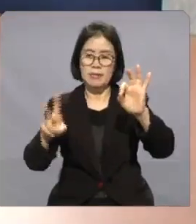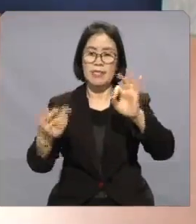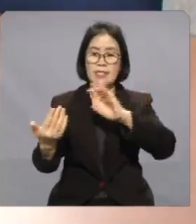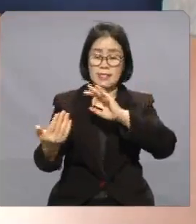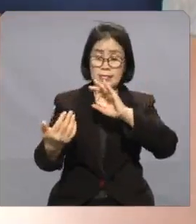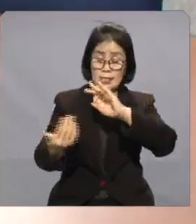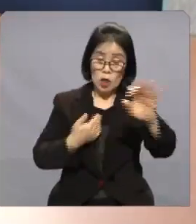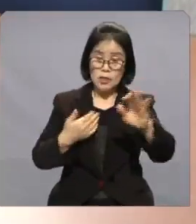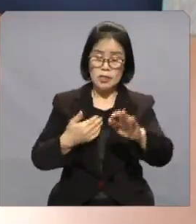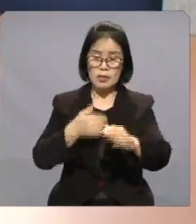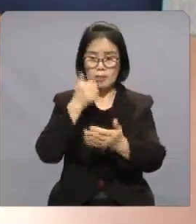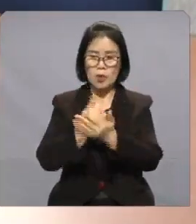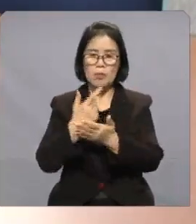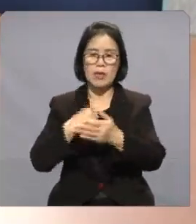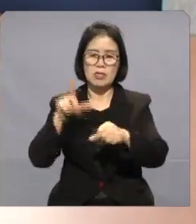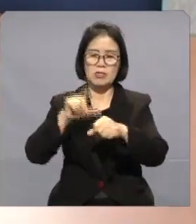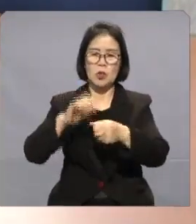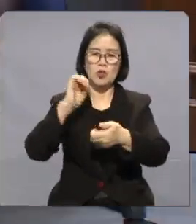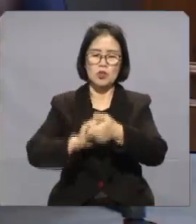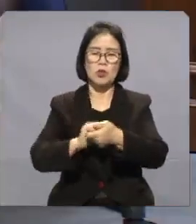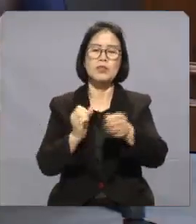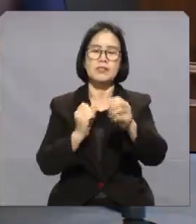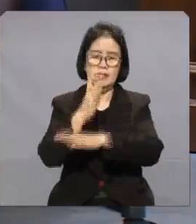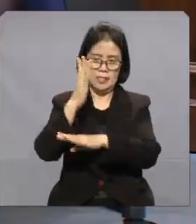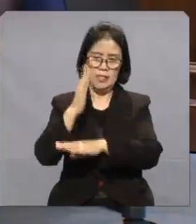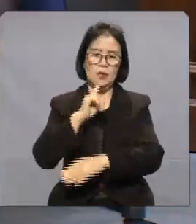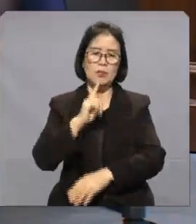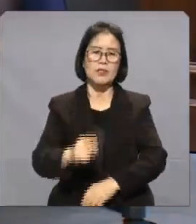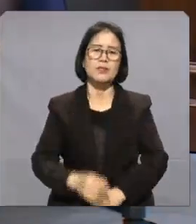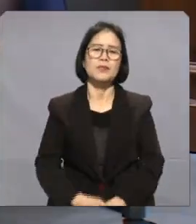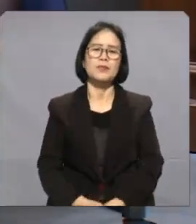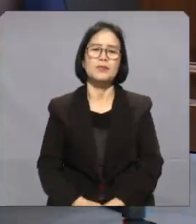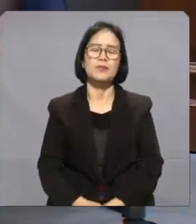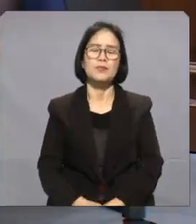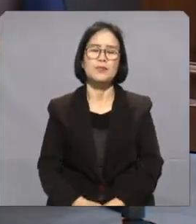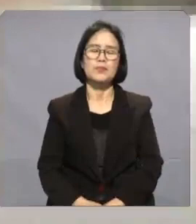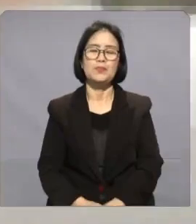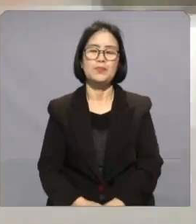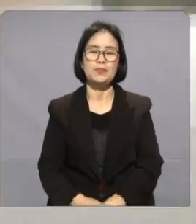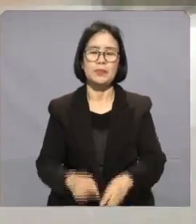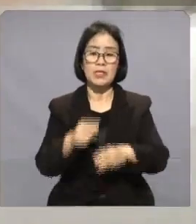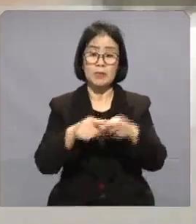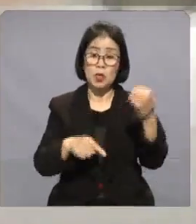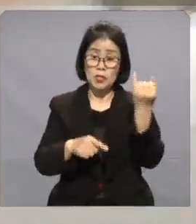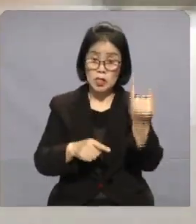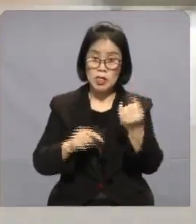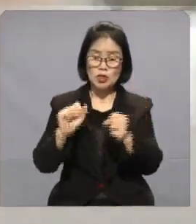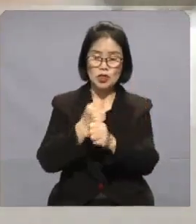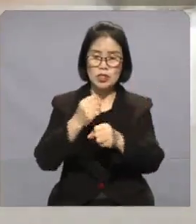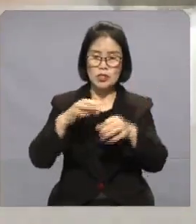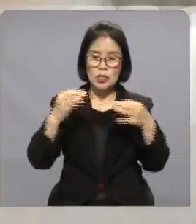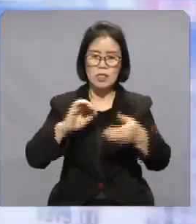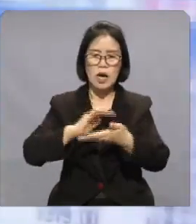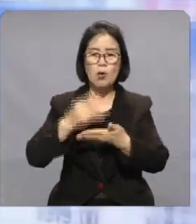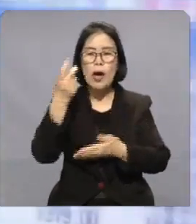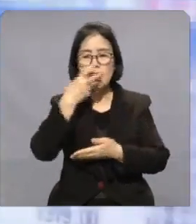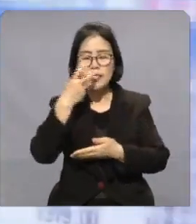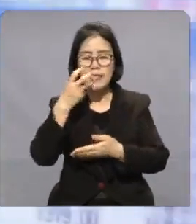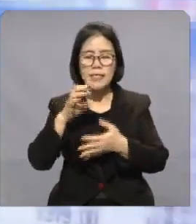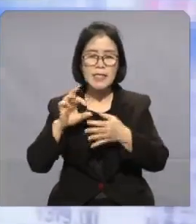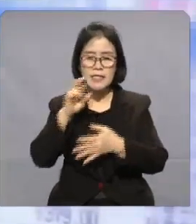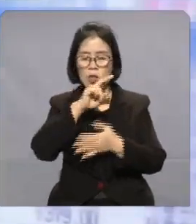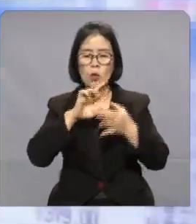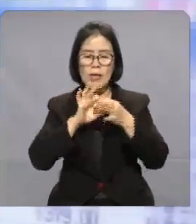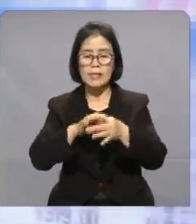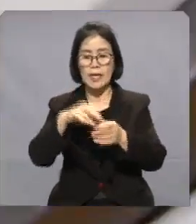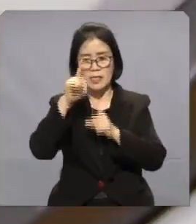범행은 공소시효가 지났다 판단했습니다. 김건희 여사 주식계좌 관리 의혹을 받은 이모 씨는